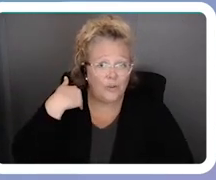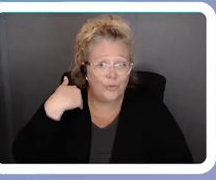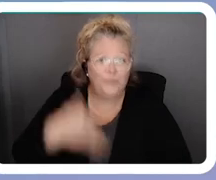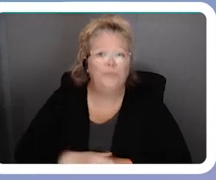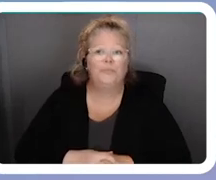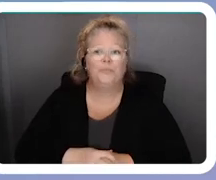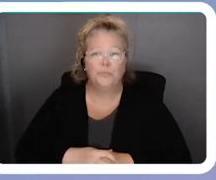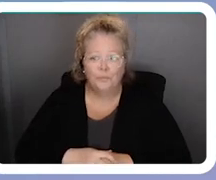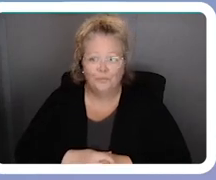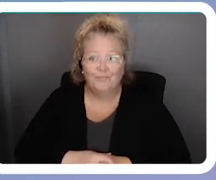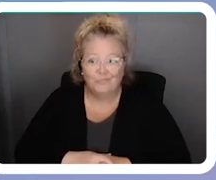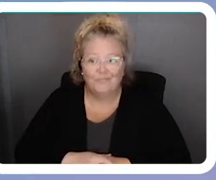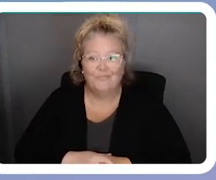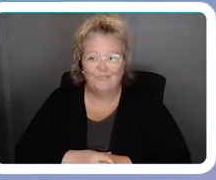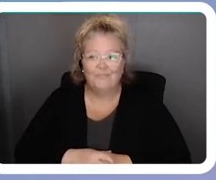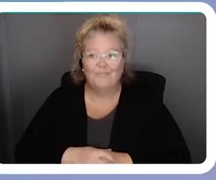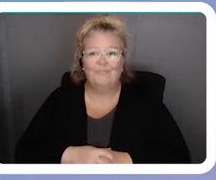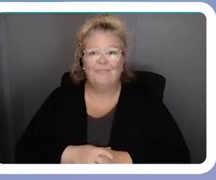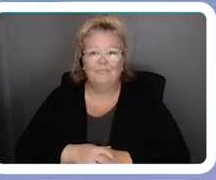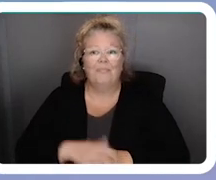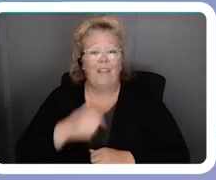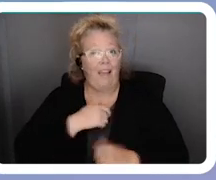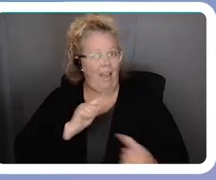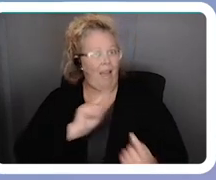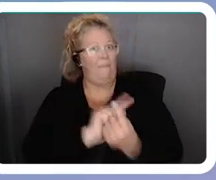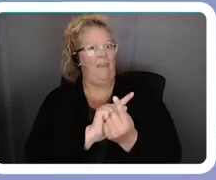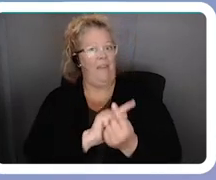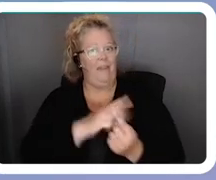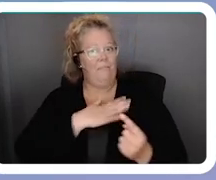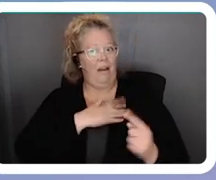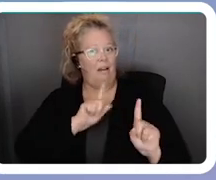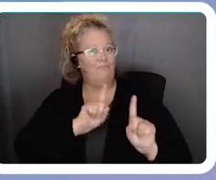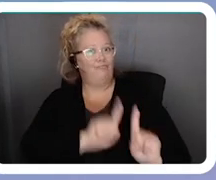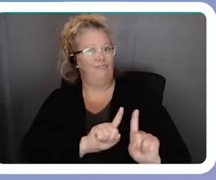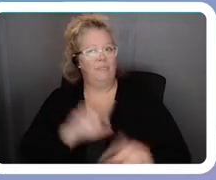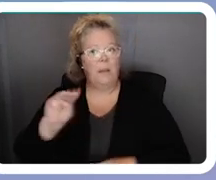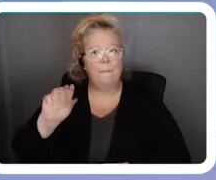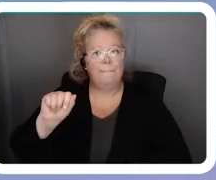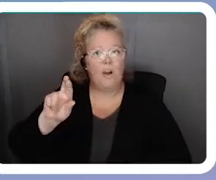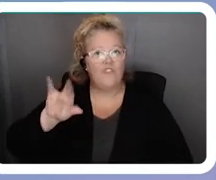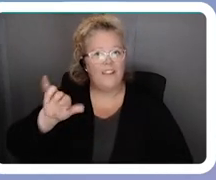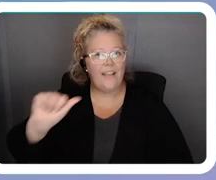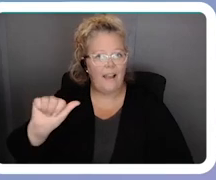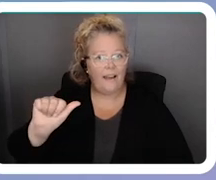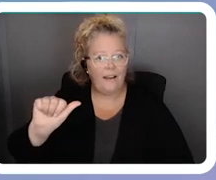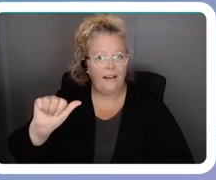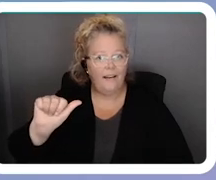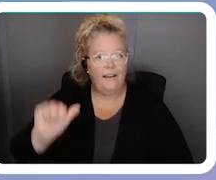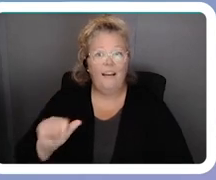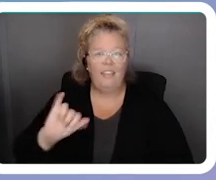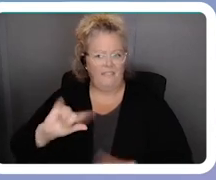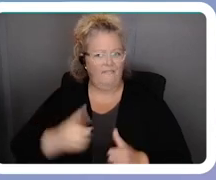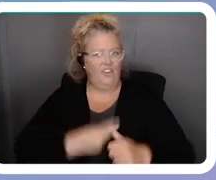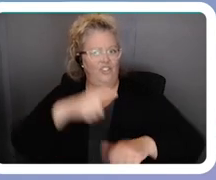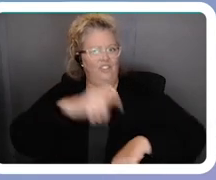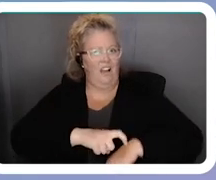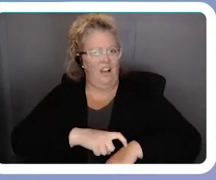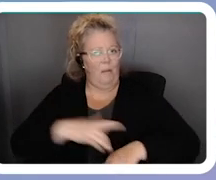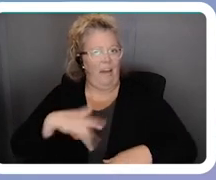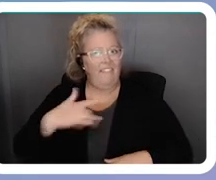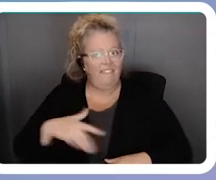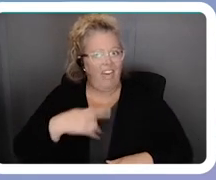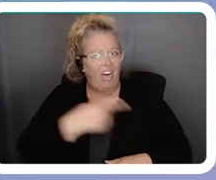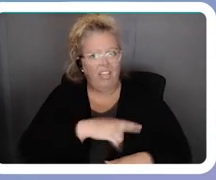πήγα την παρέα το Best Party. Έτσι γνώρισα το πρώτο μου φιλαράκι, τη Μαρία. Ήταν η δεύτερη μου φορά